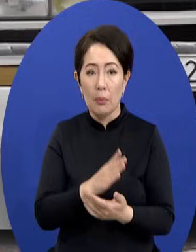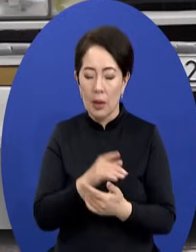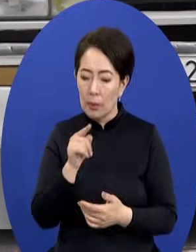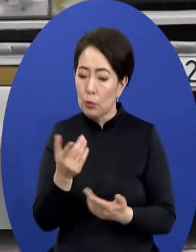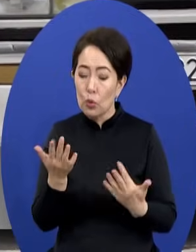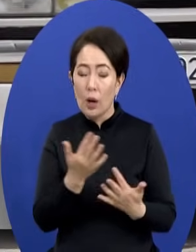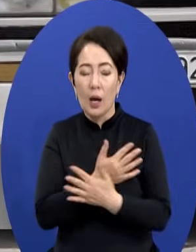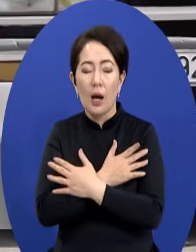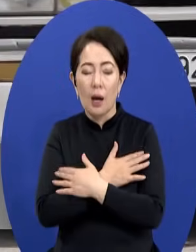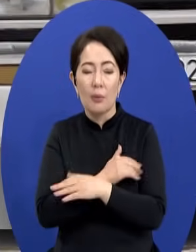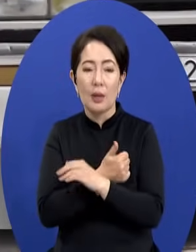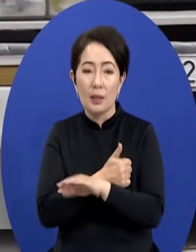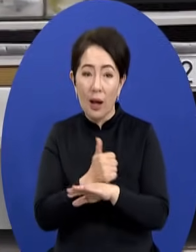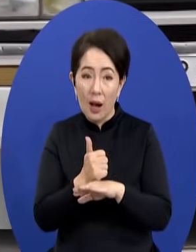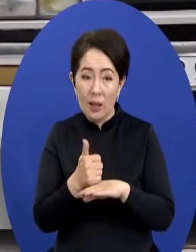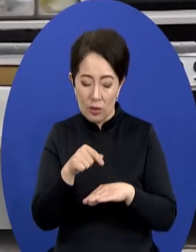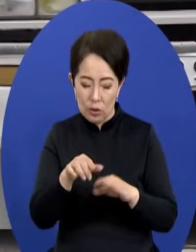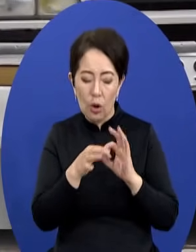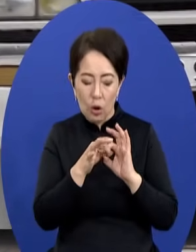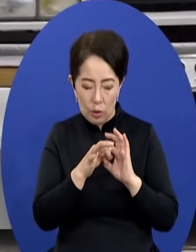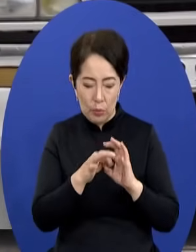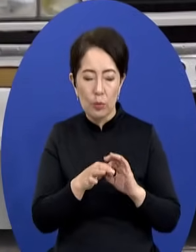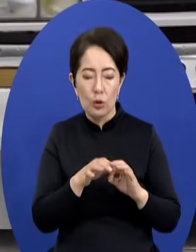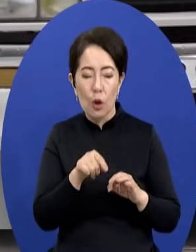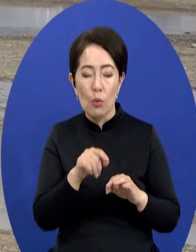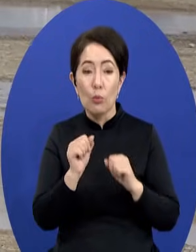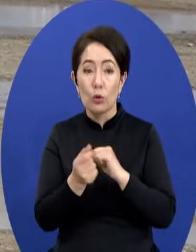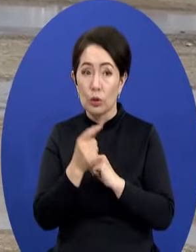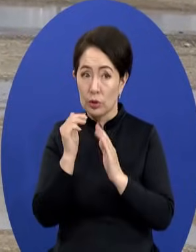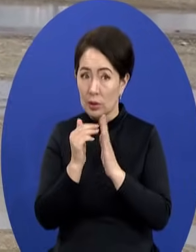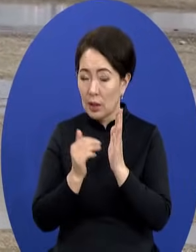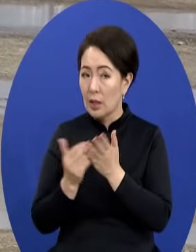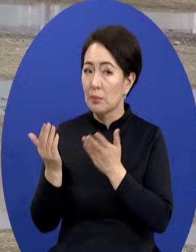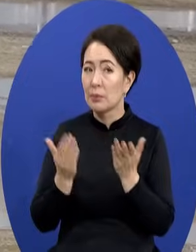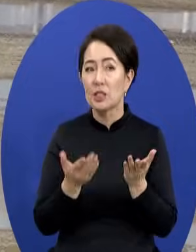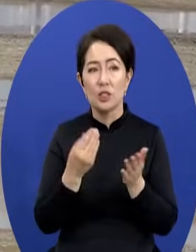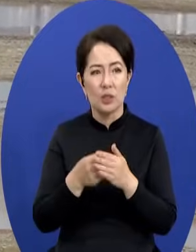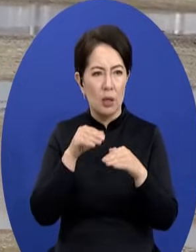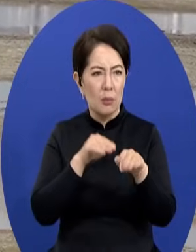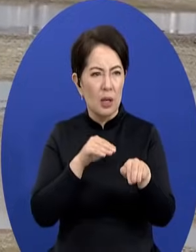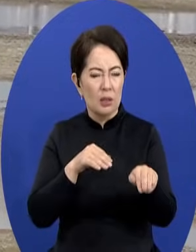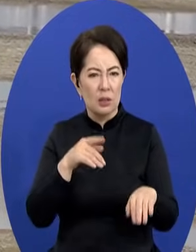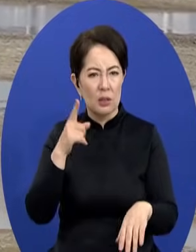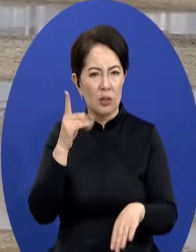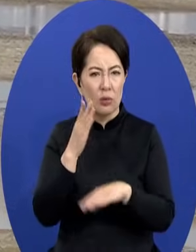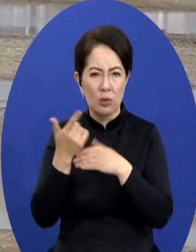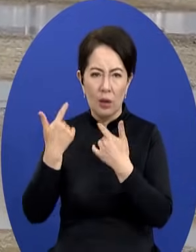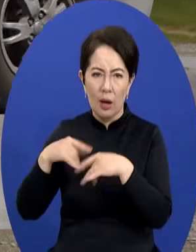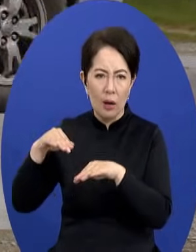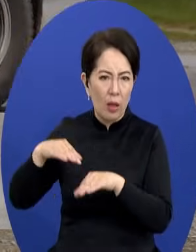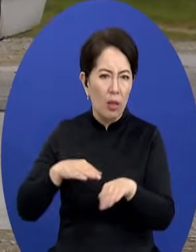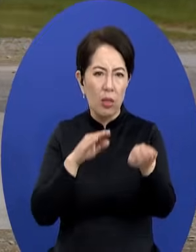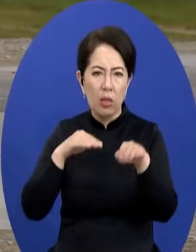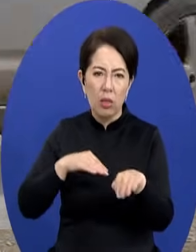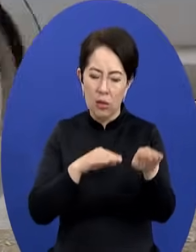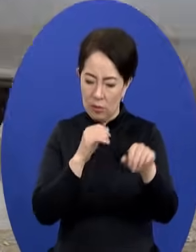амралт аялал жуулчлалын улирал эхэлсэнтэй холбоотой гэдгийг мөн онцлон хэлж байгаа маа. За энд одоо ойчрал зогссон хоногт дамжин өнгөрч байгаа нийт